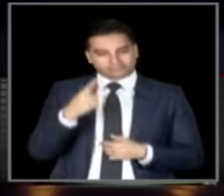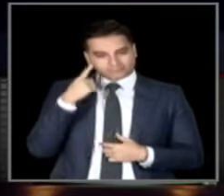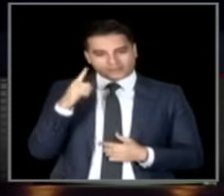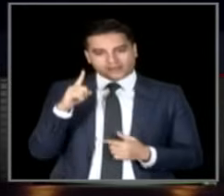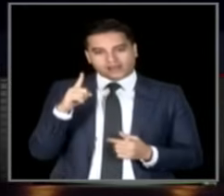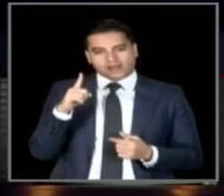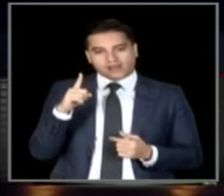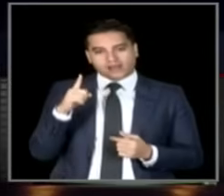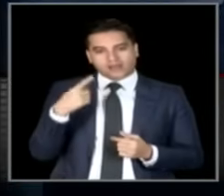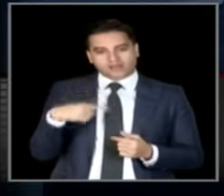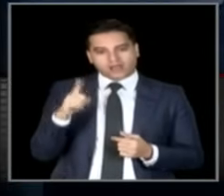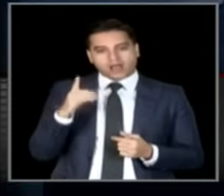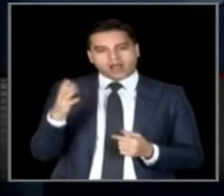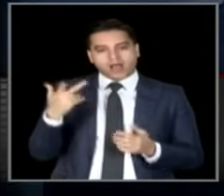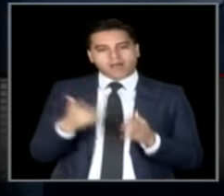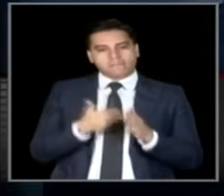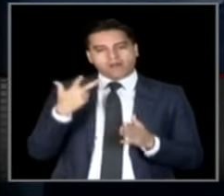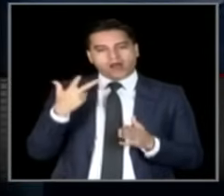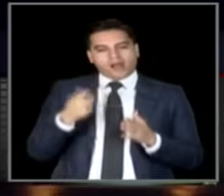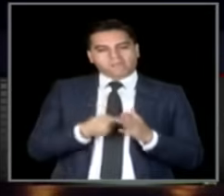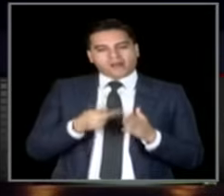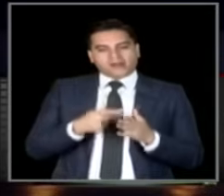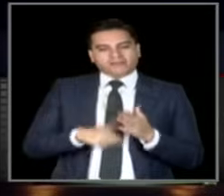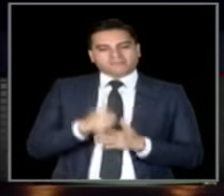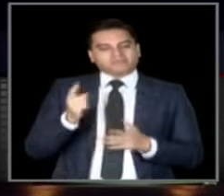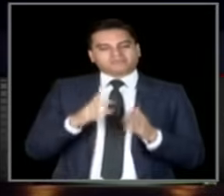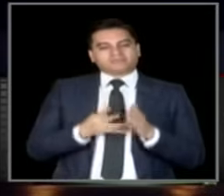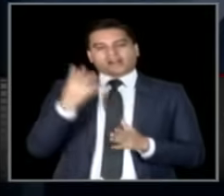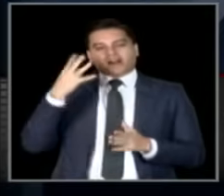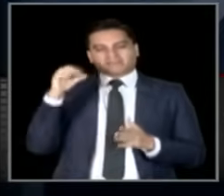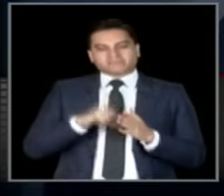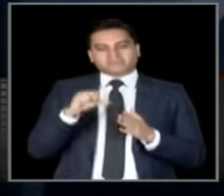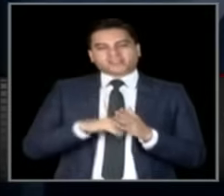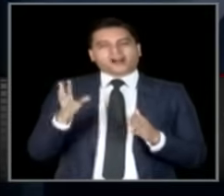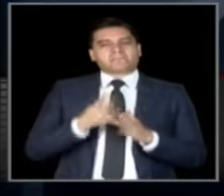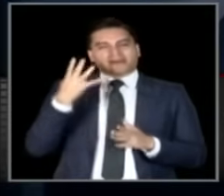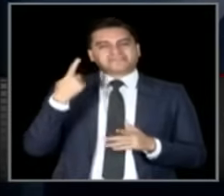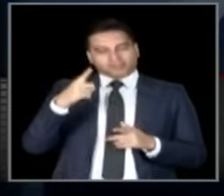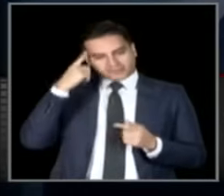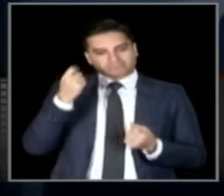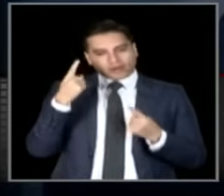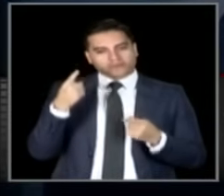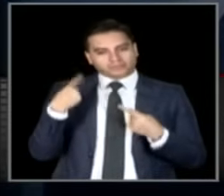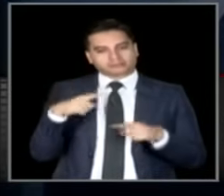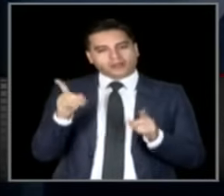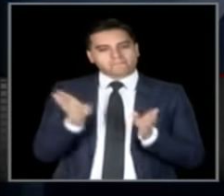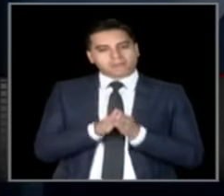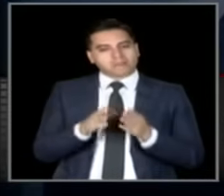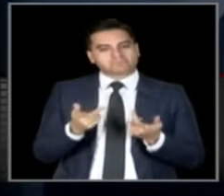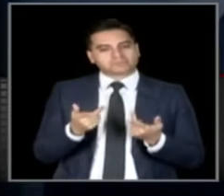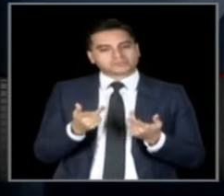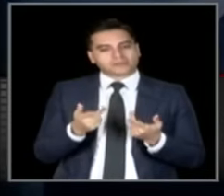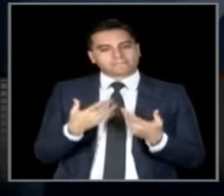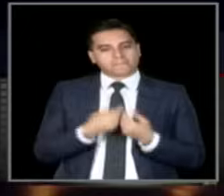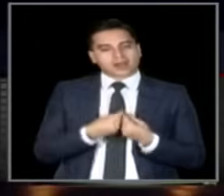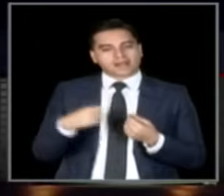باتريس إفرا كم مرة؟ ثلاث مرات تقريبا. أربع مرات. عندك المعلومة مع مين؟ تقريبا مع